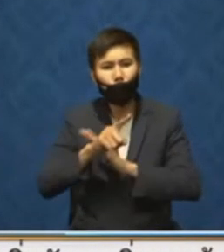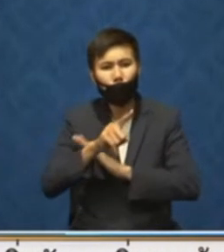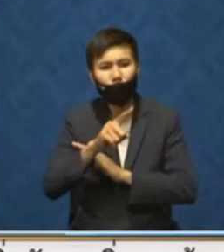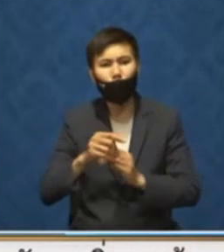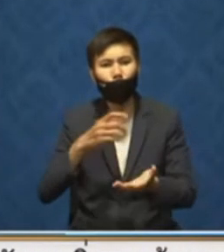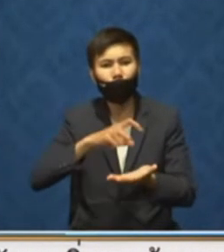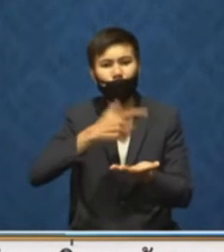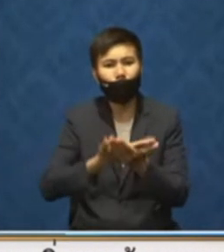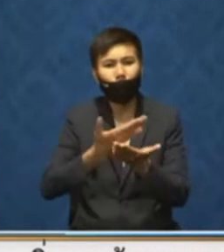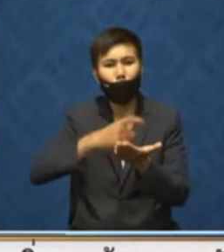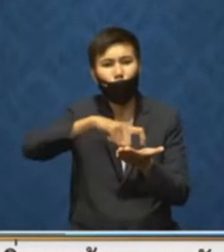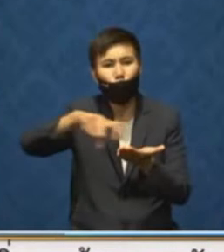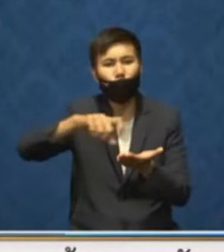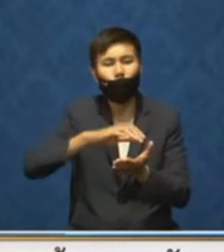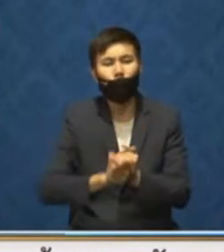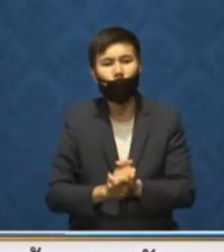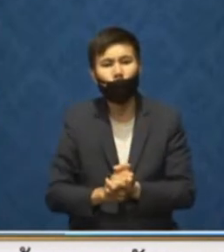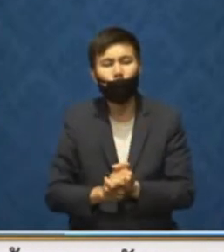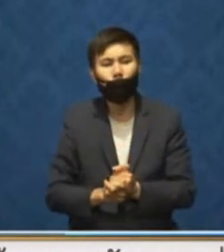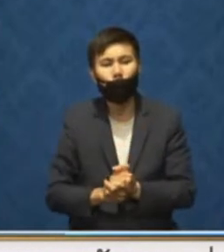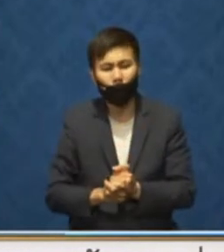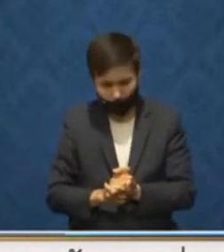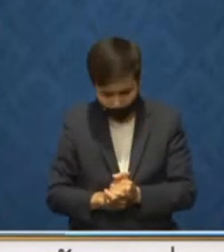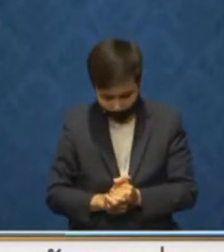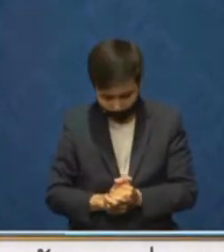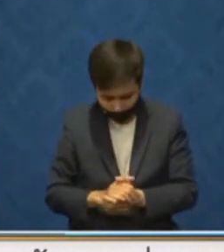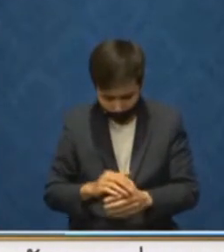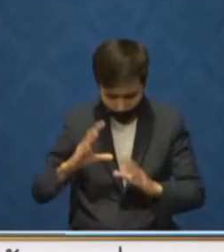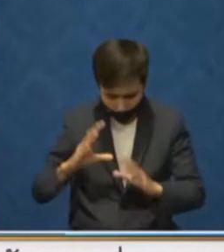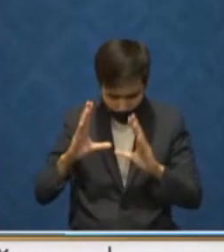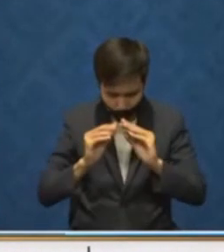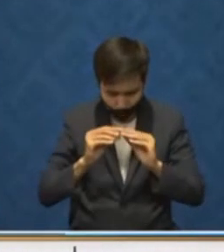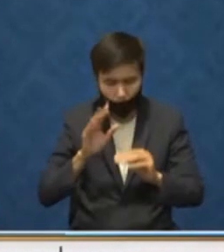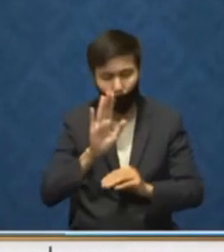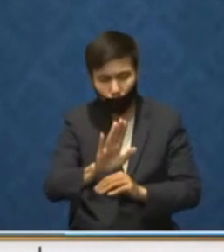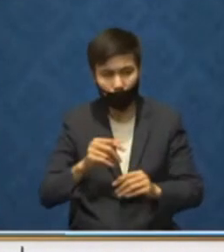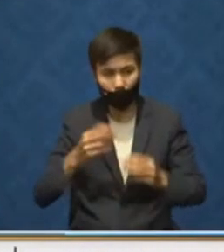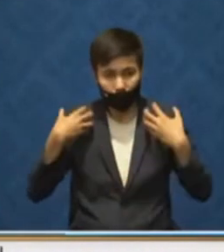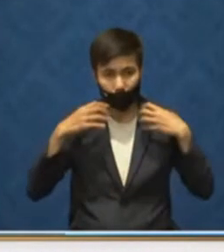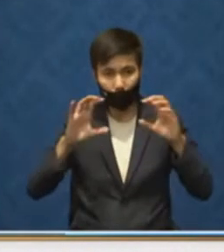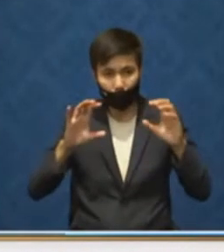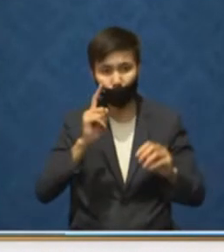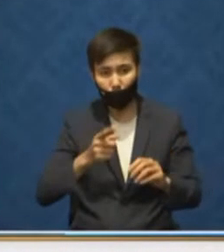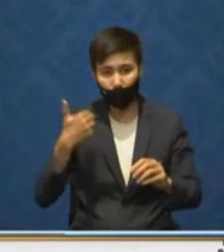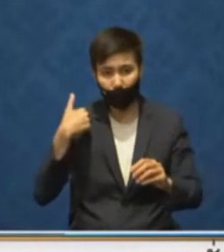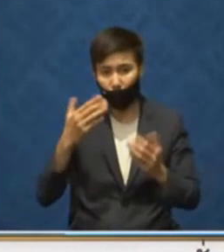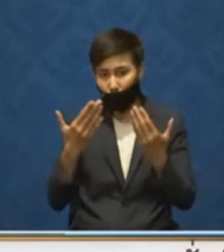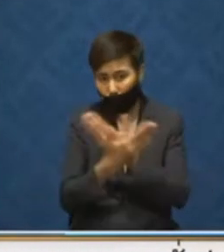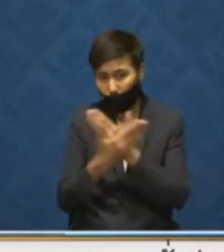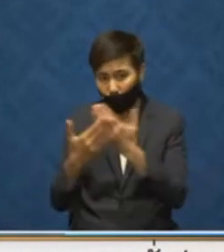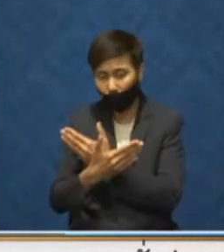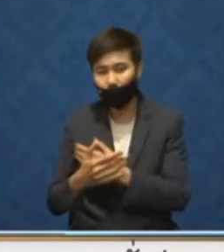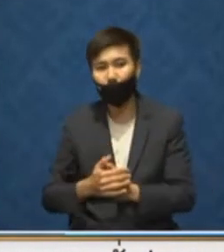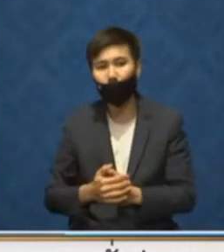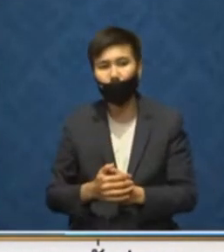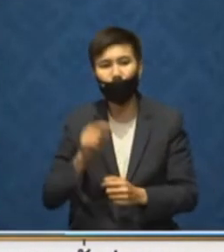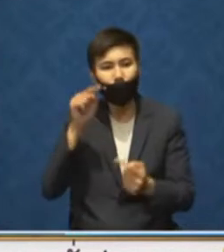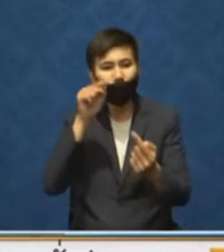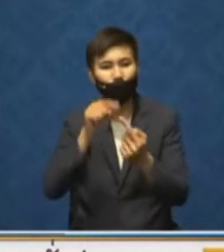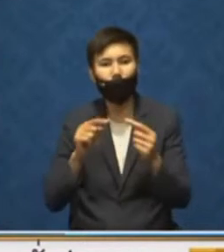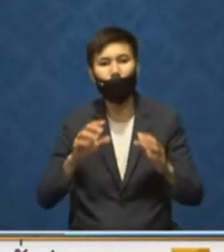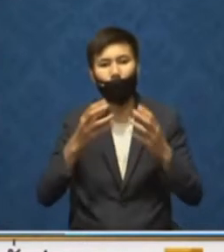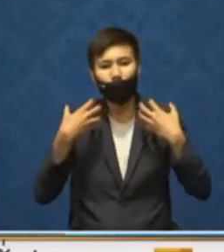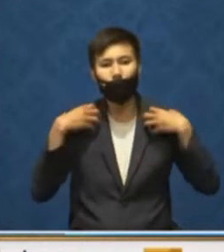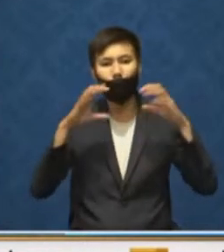ทางการการประชุมของรัฐบาลต่างๆเหล่านี้นะครับมันต้องมีการเปลี่ยนแปลงไปถูกรัฐบาลอยู่เจ้าด้วยนะครับคณะ